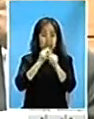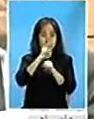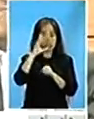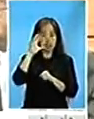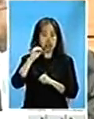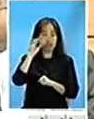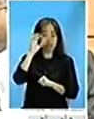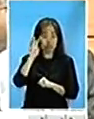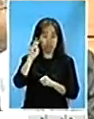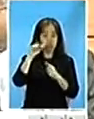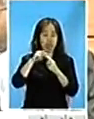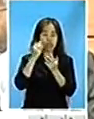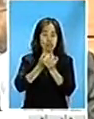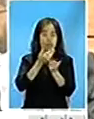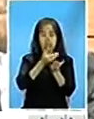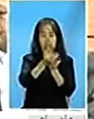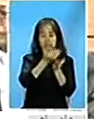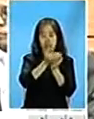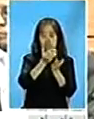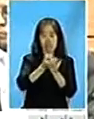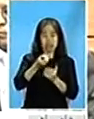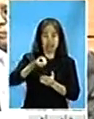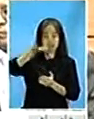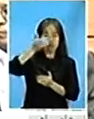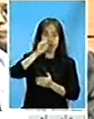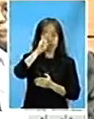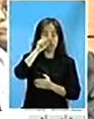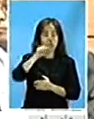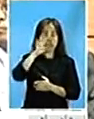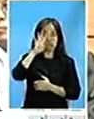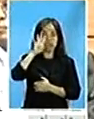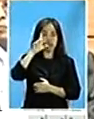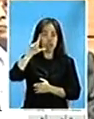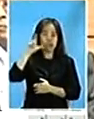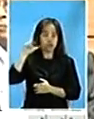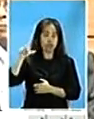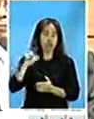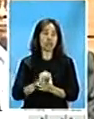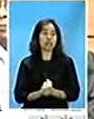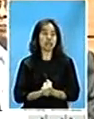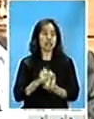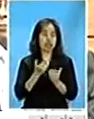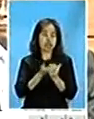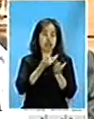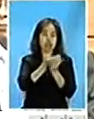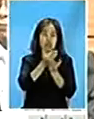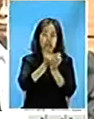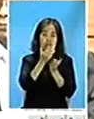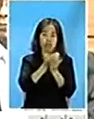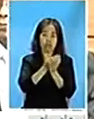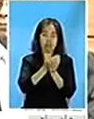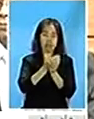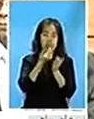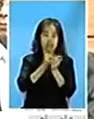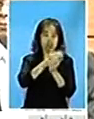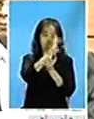าณงบรายจ่ายสูงถึง 2.4 ล้านล้านบาทพูดได้ว่าเป็นงบรายจ่ายที่มีเม็ดเงินโด